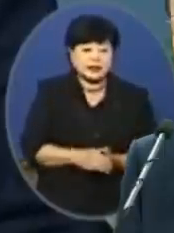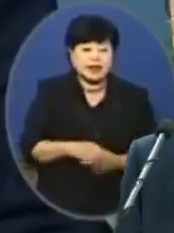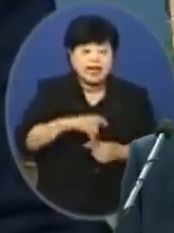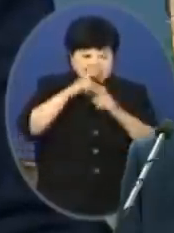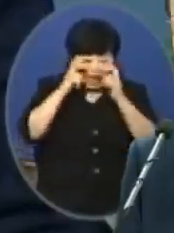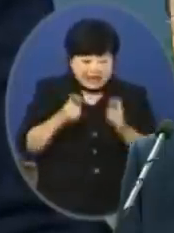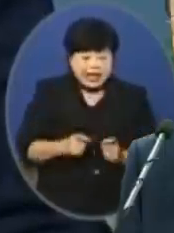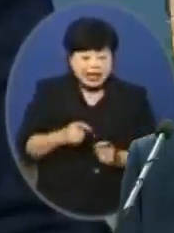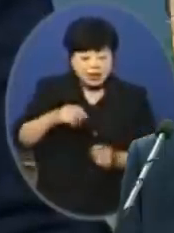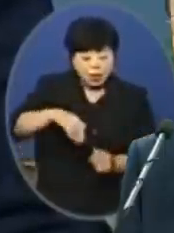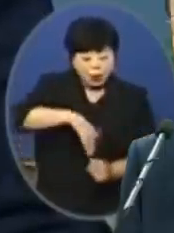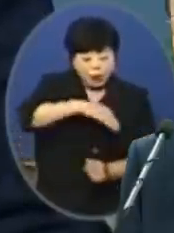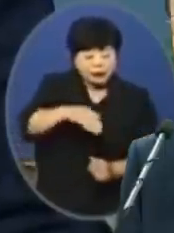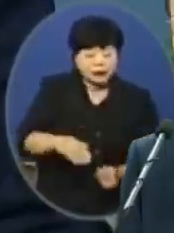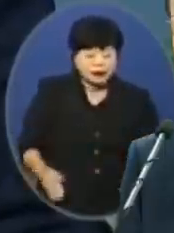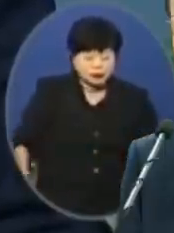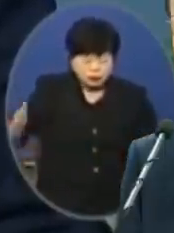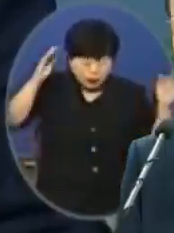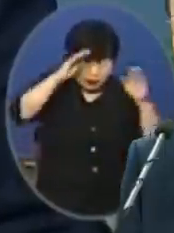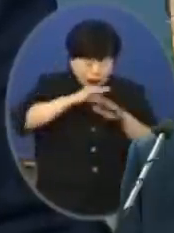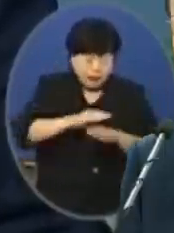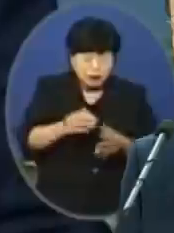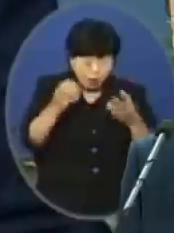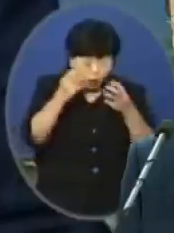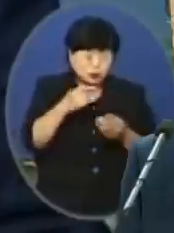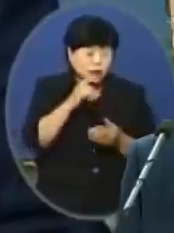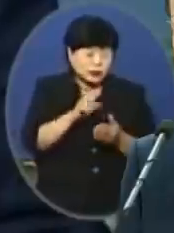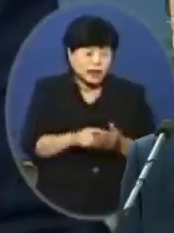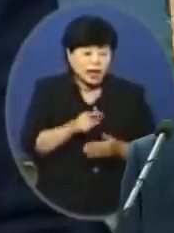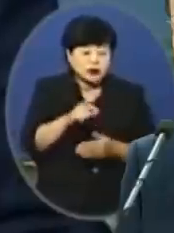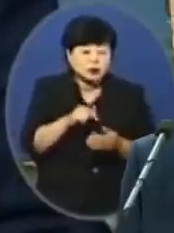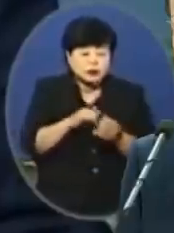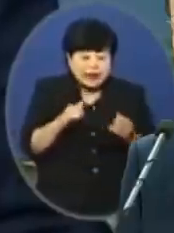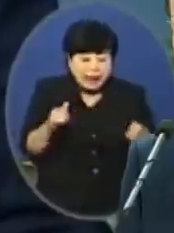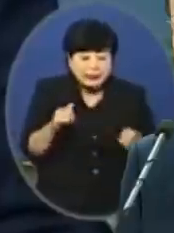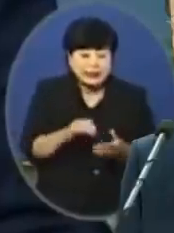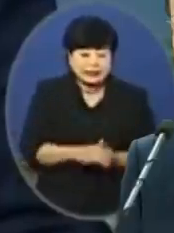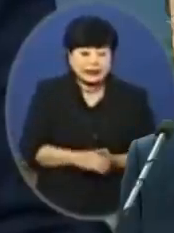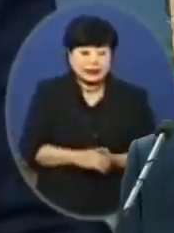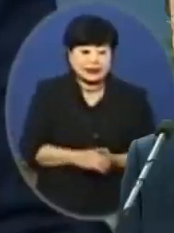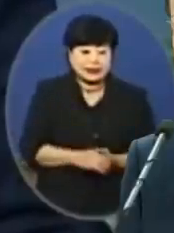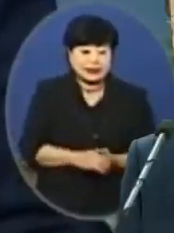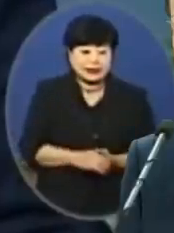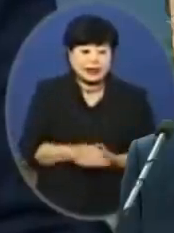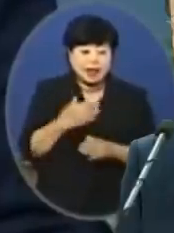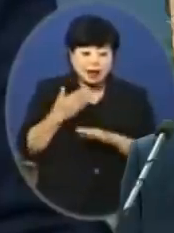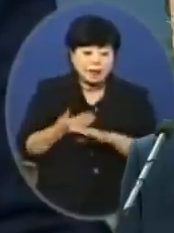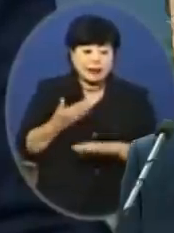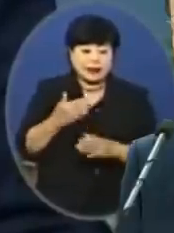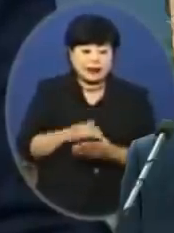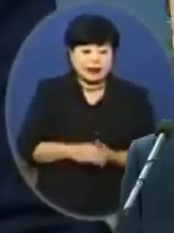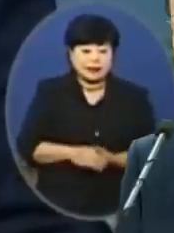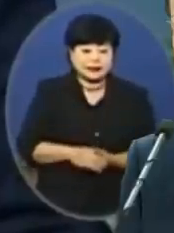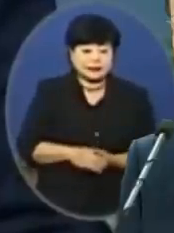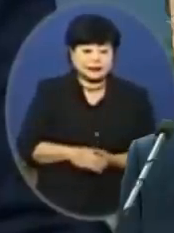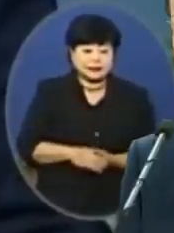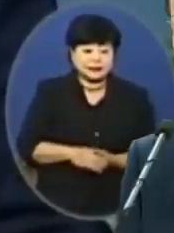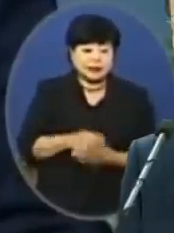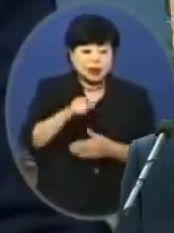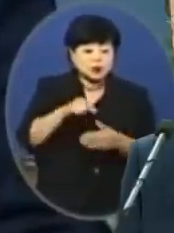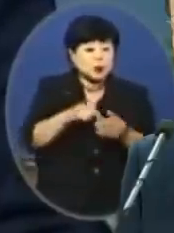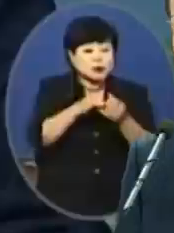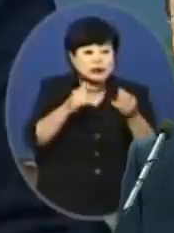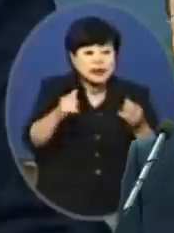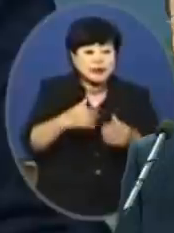개인이나 환경에 어둡고 캄캄하고 고통스러울 때 속사람이 반대하는 것입니다.